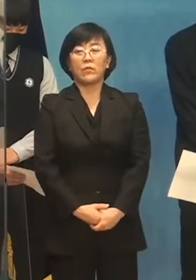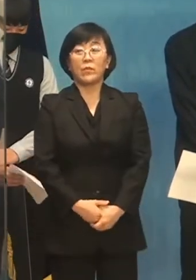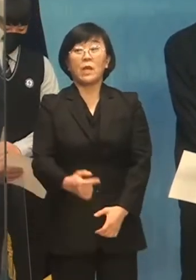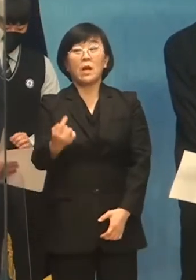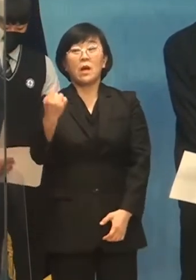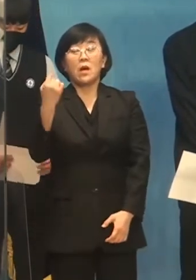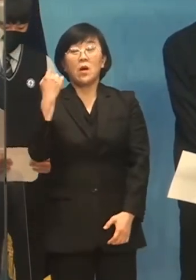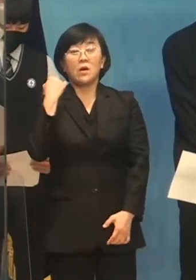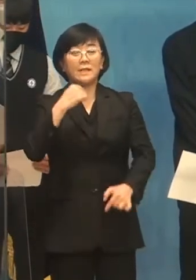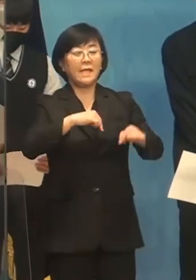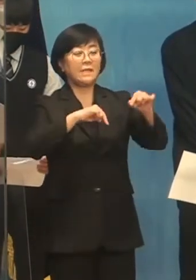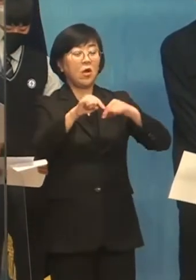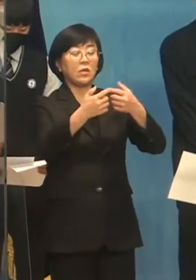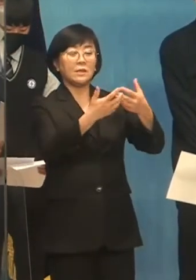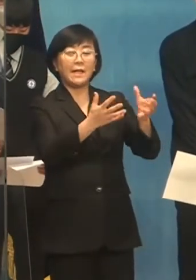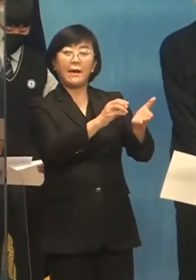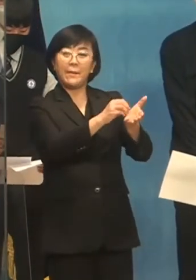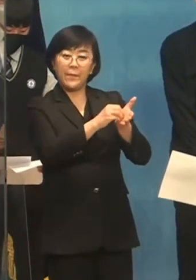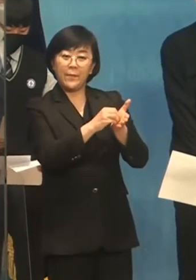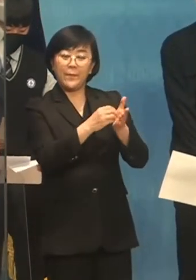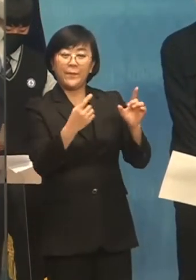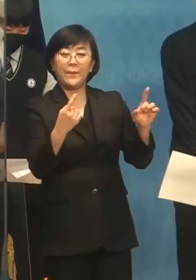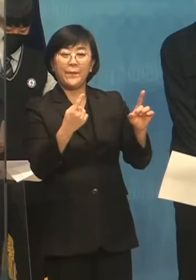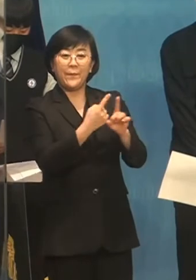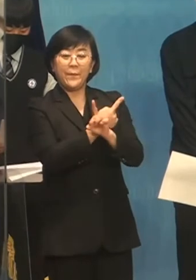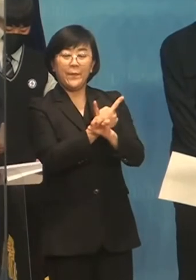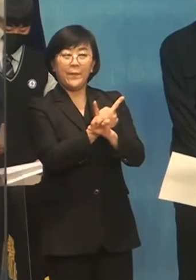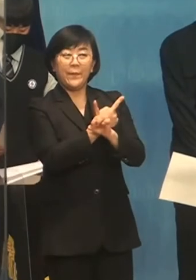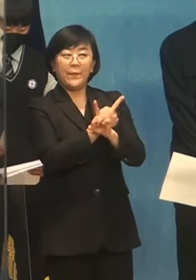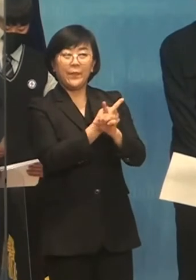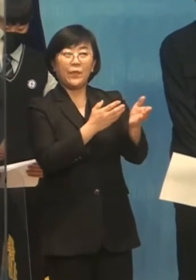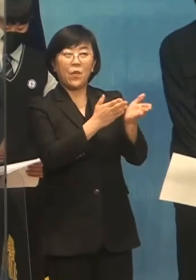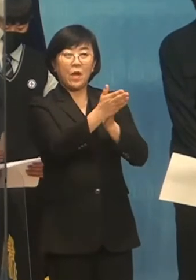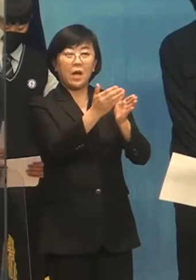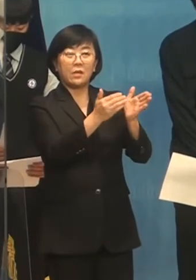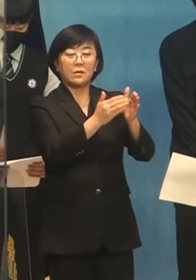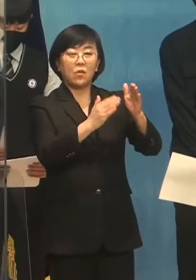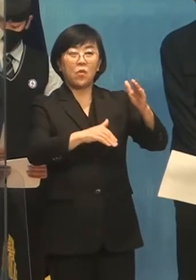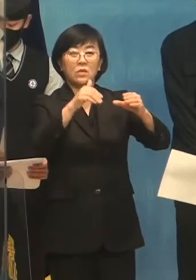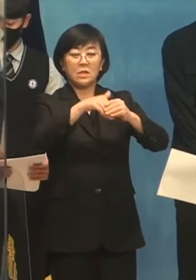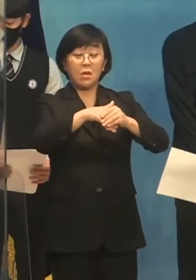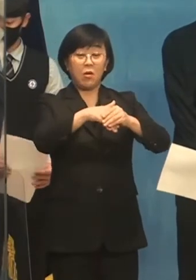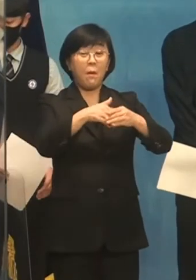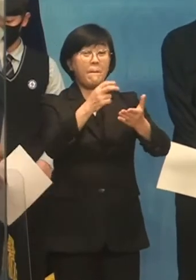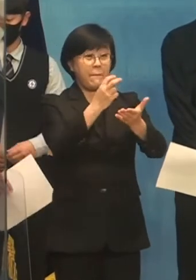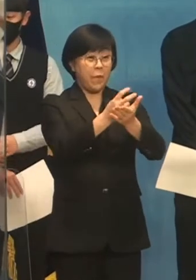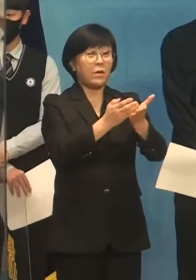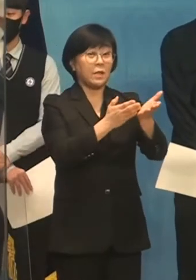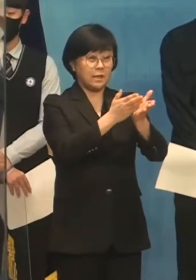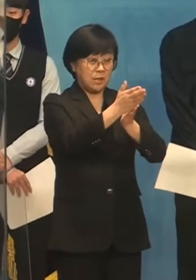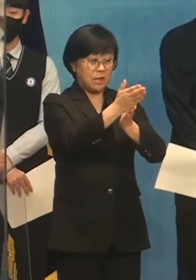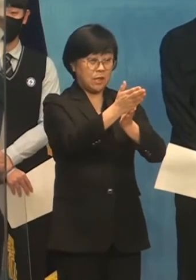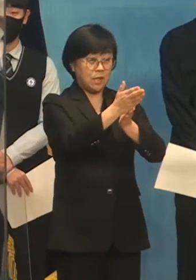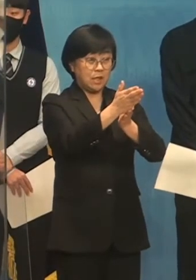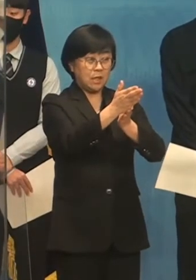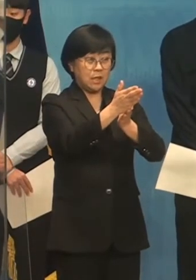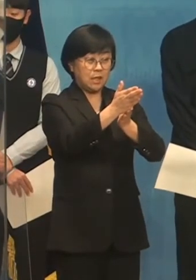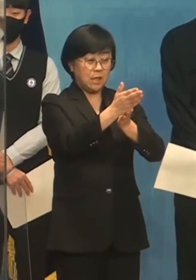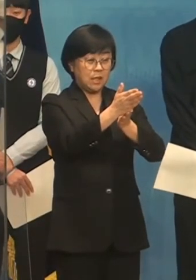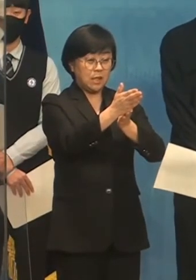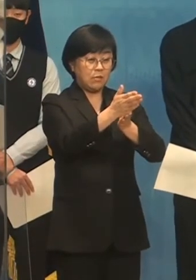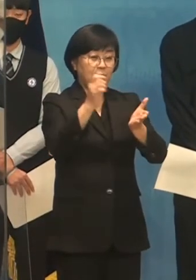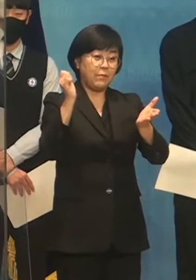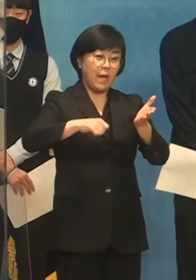어제 정당법 개정안이 본회의를 통과하였습니다. 공직선거법 개정안 본회의 통과에 이어 정당법 개정안 또한